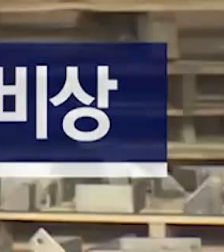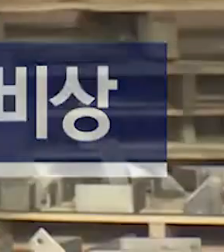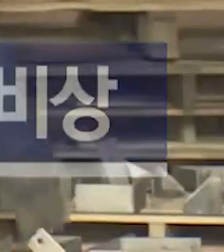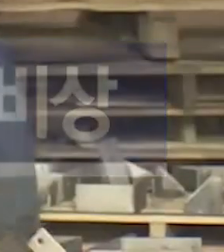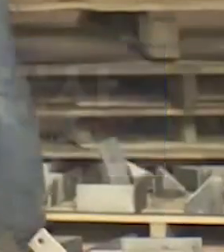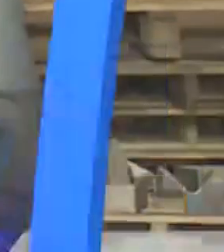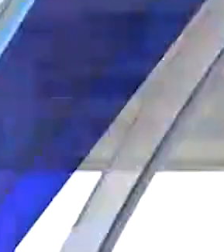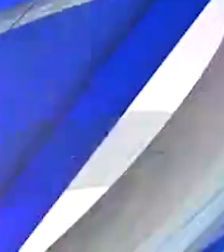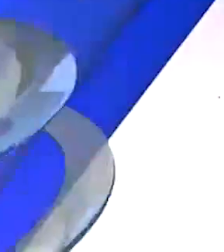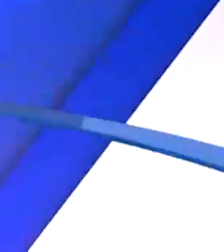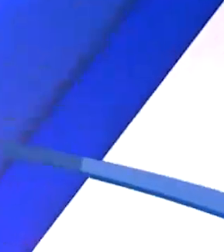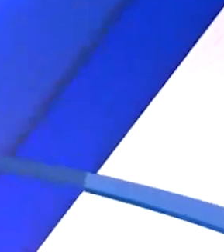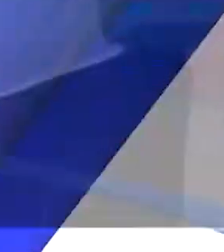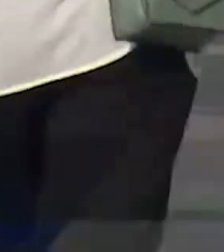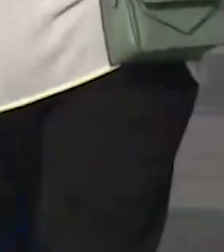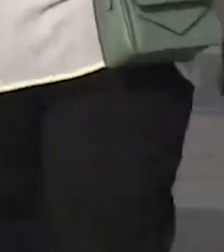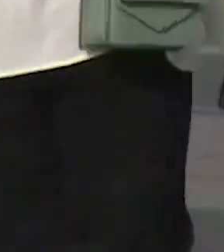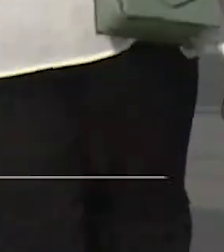애를 태우고 있습니다.